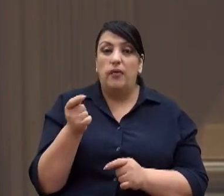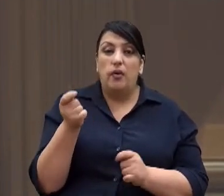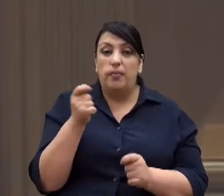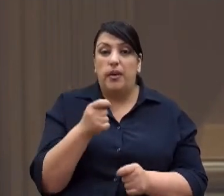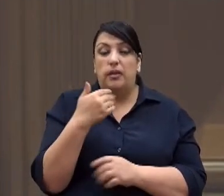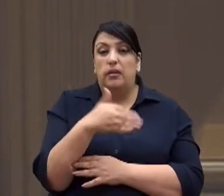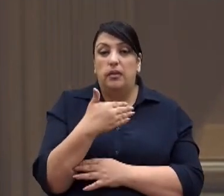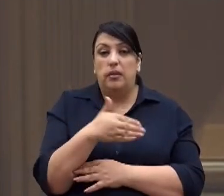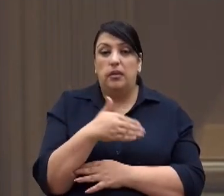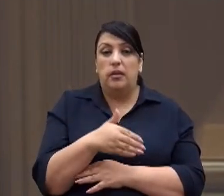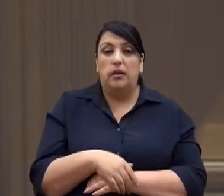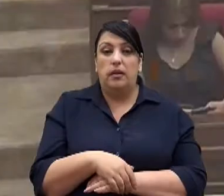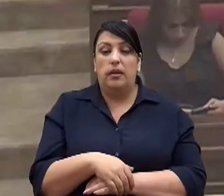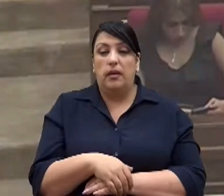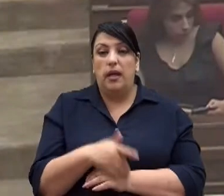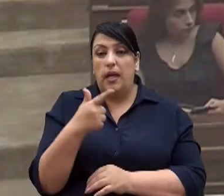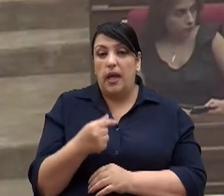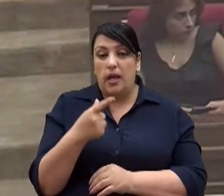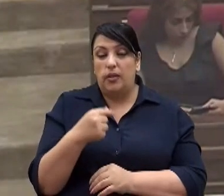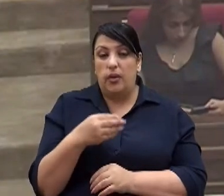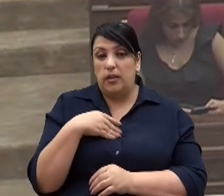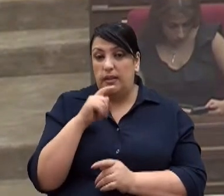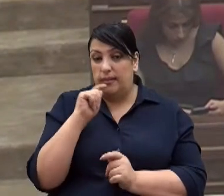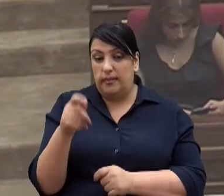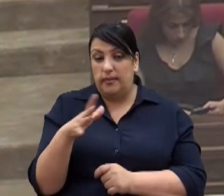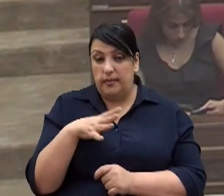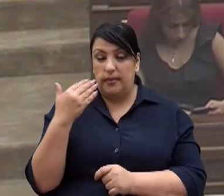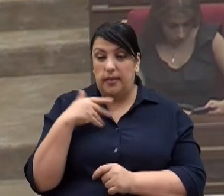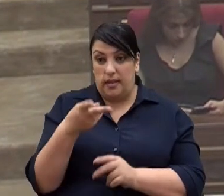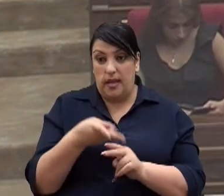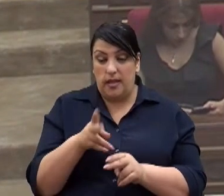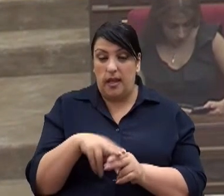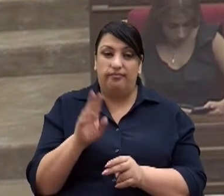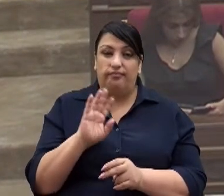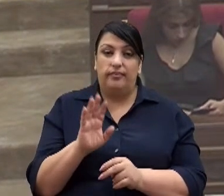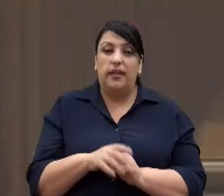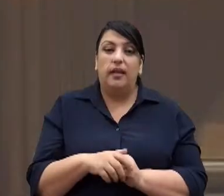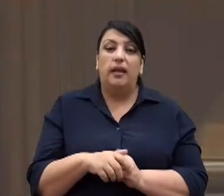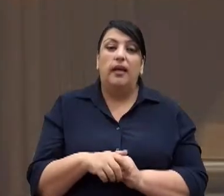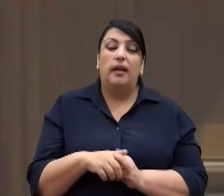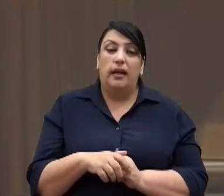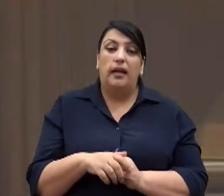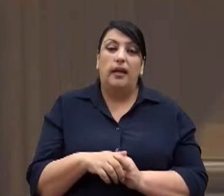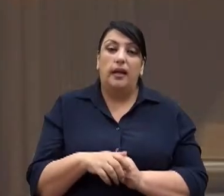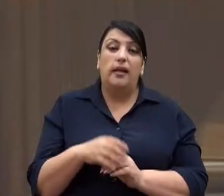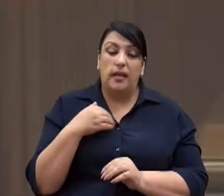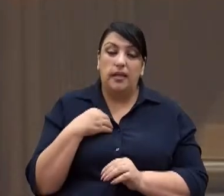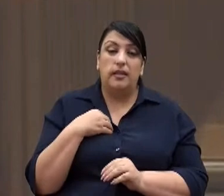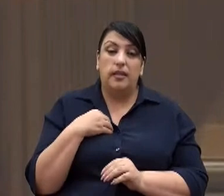այն չի, որ ես քեզ նվիրեցի երկու օր առաջ։ Երազանց, մենք արդեն համագործակցում ենք, ես հպարտ եմ, որ մենք